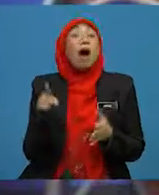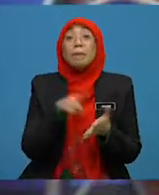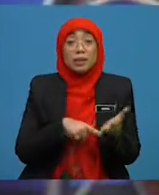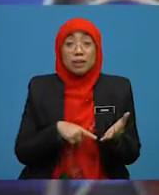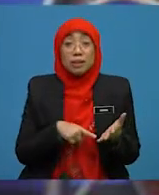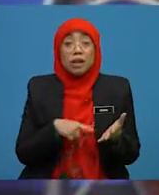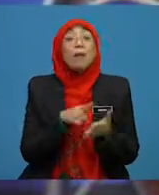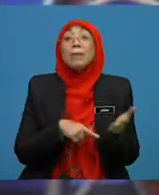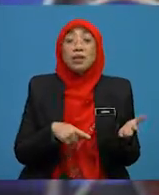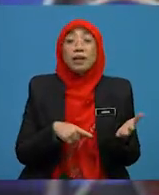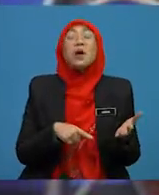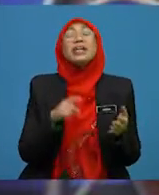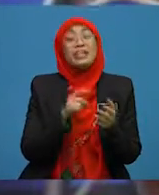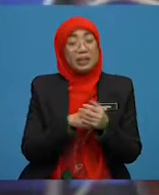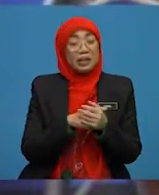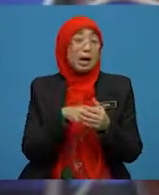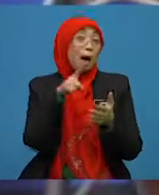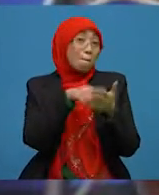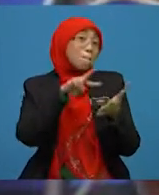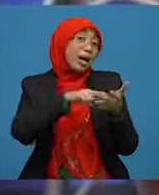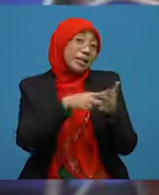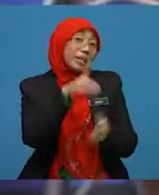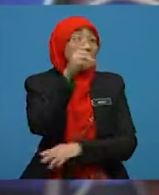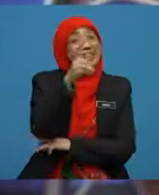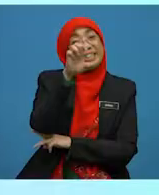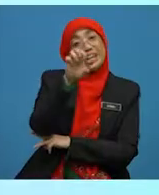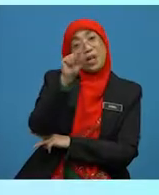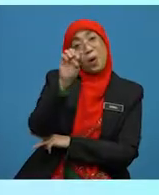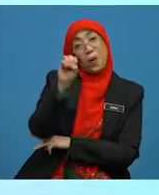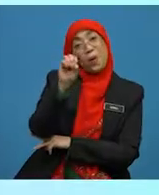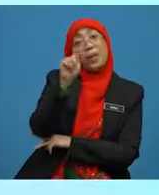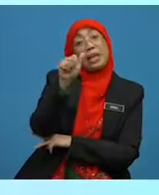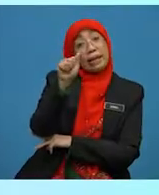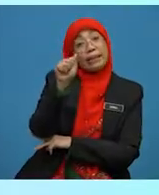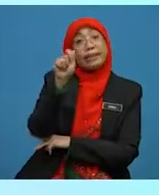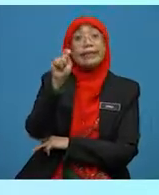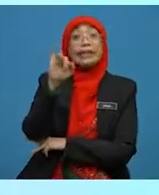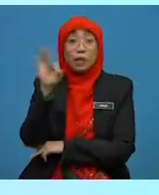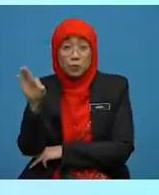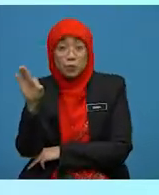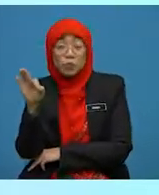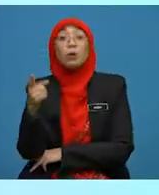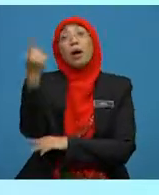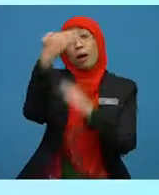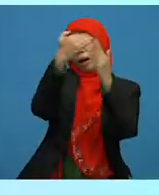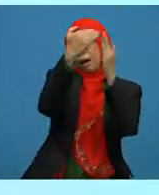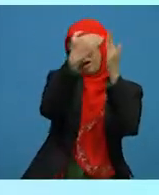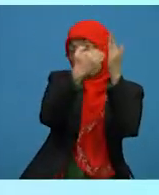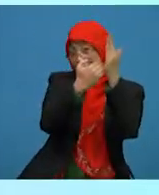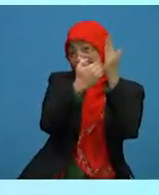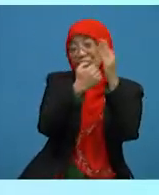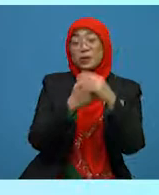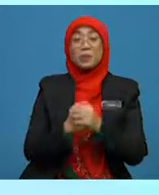apakah maksud makna denotatif? Makna denotatif